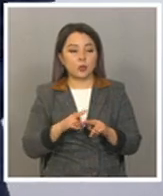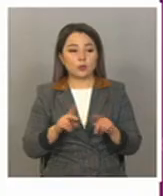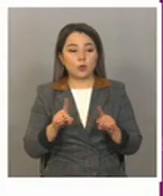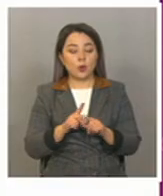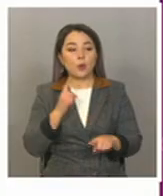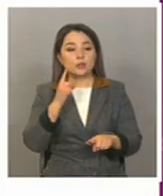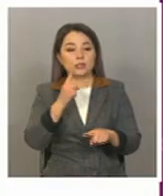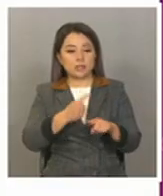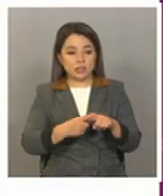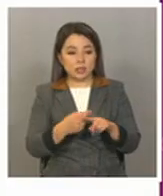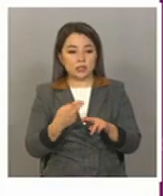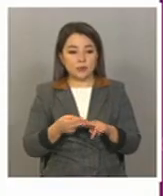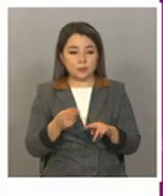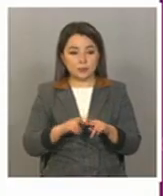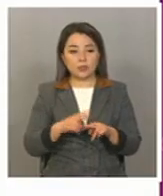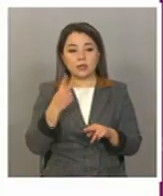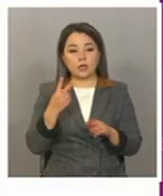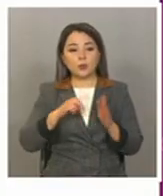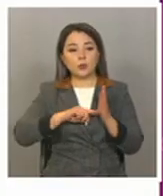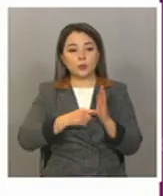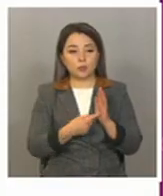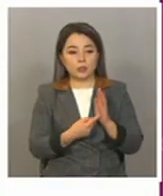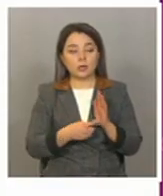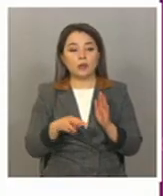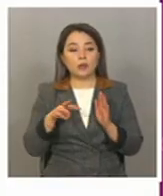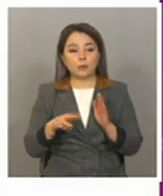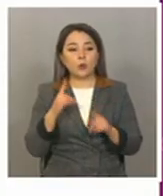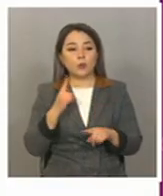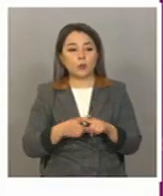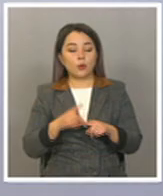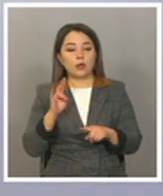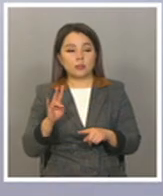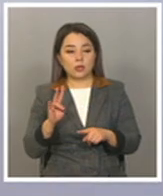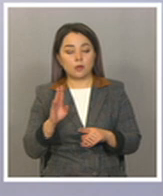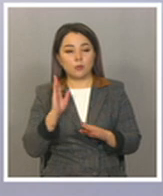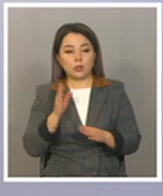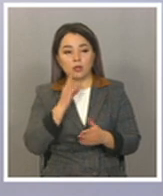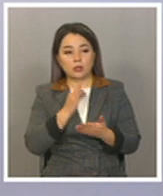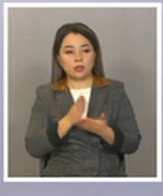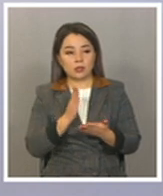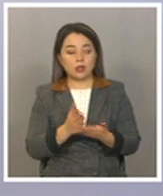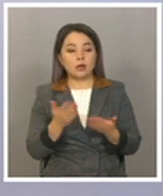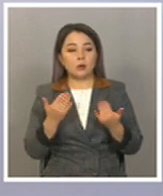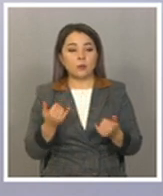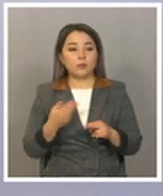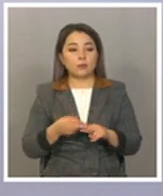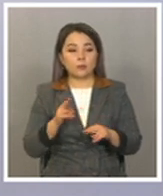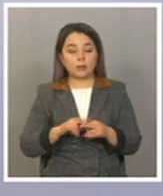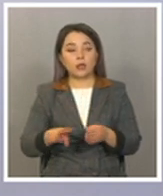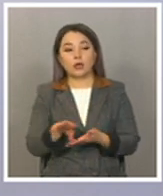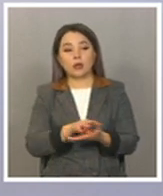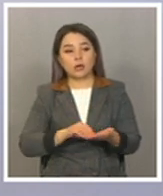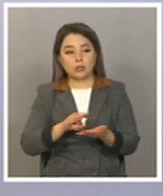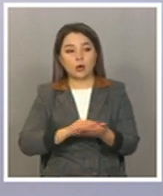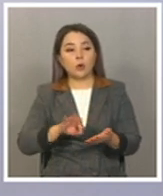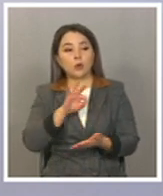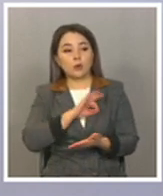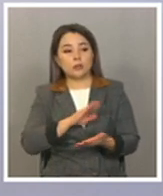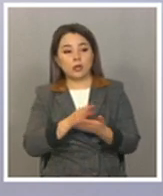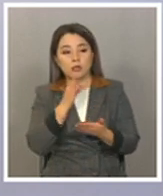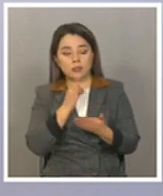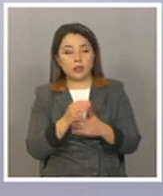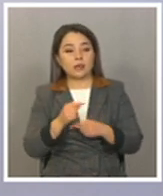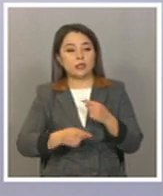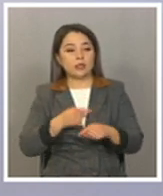дегеніміз ол 2 көбейтілген M қосу N болады. Ал енді осы қайталауды қолдана отырып,